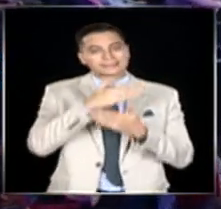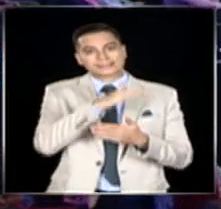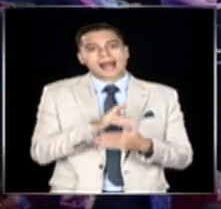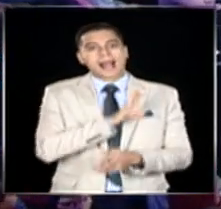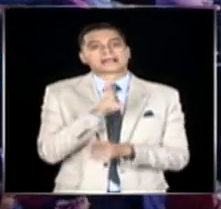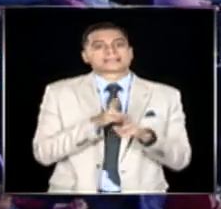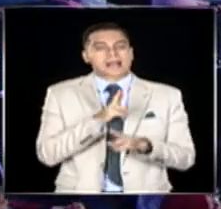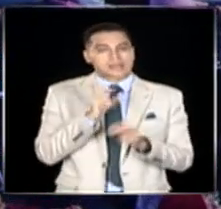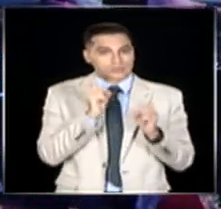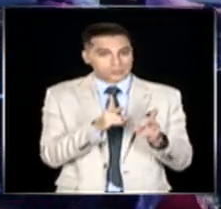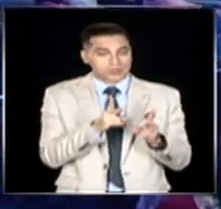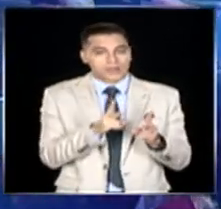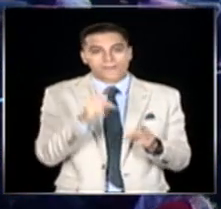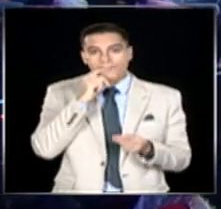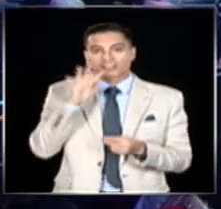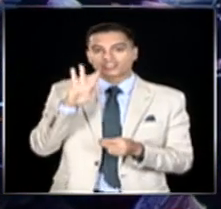مكان.